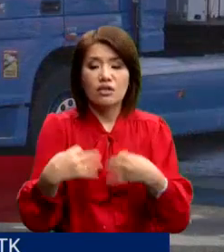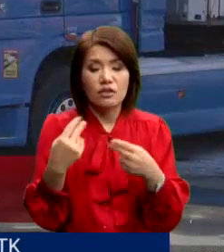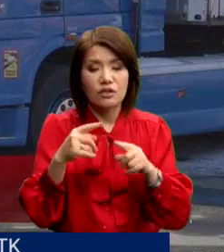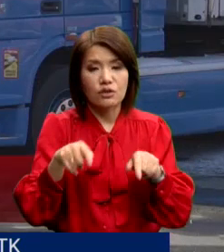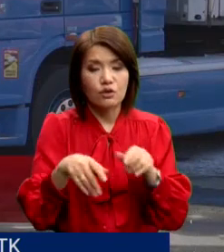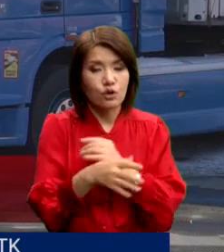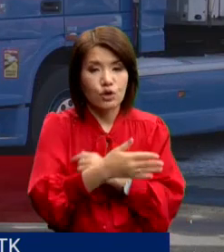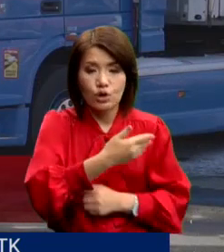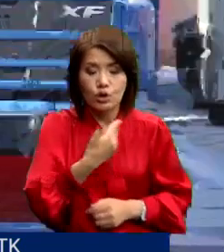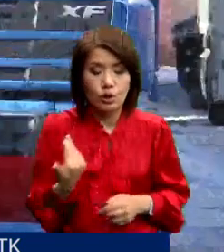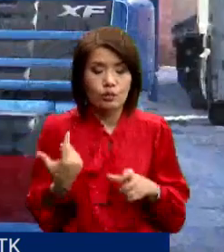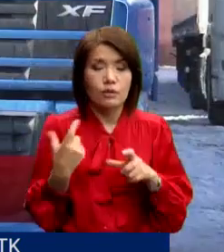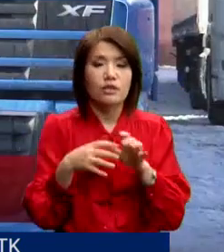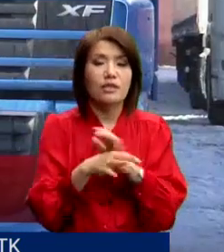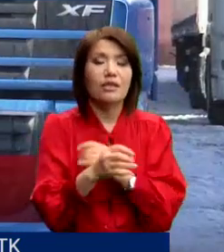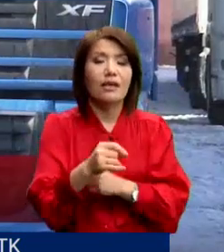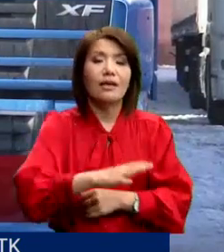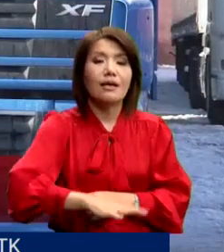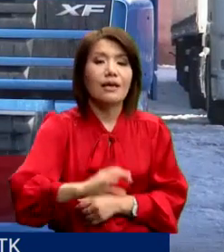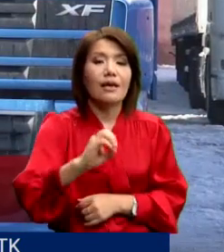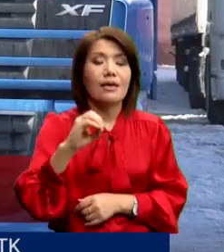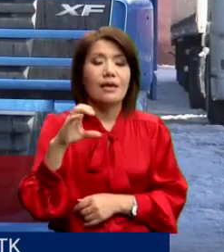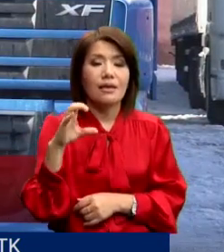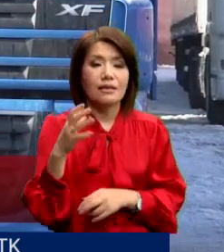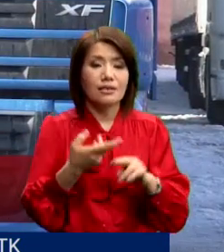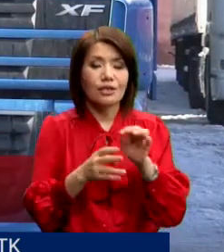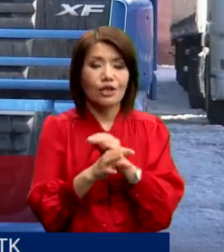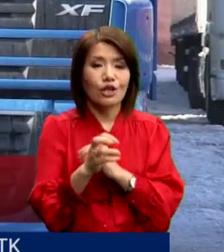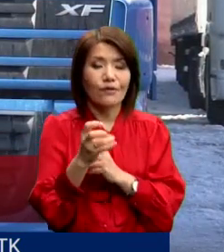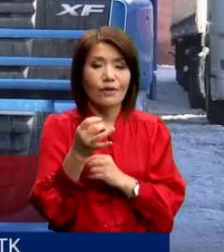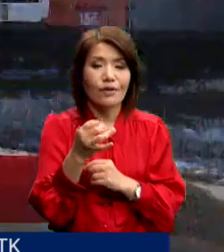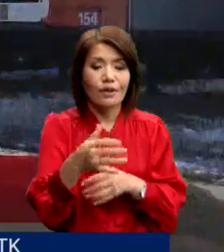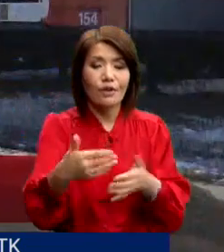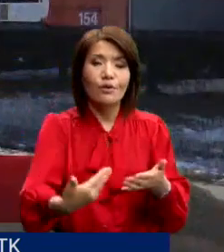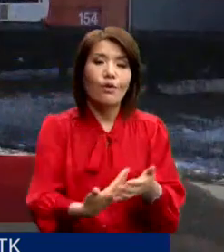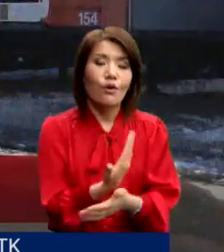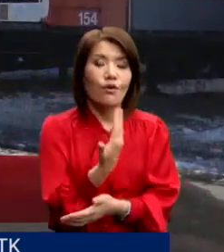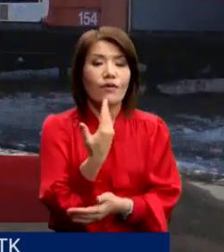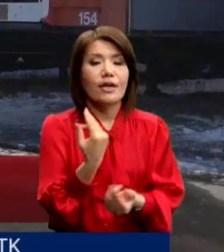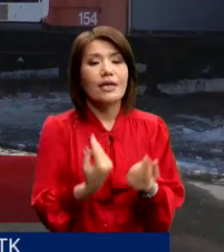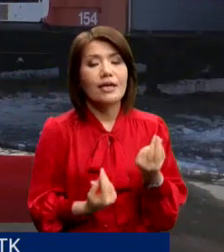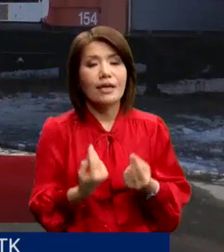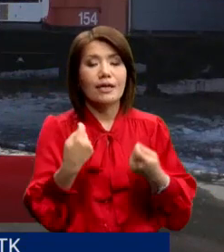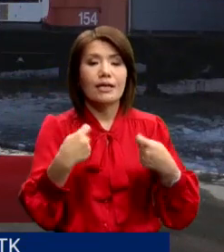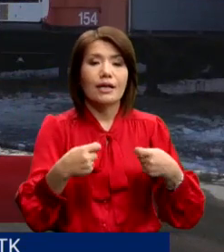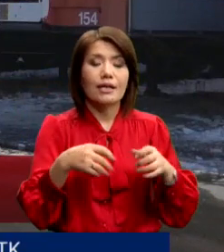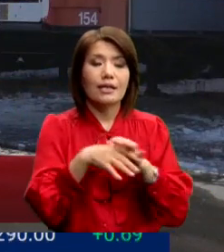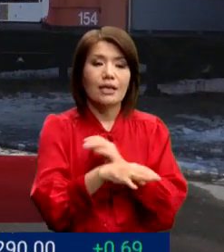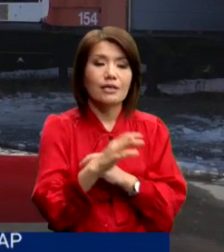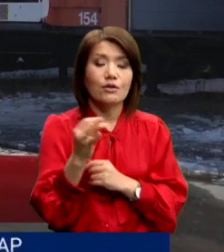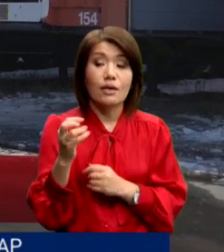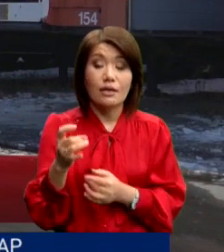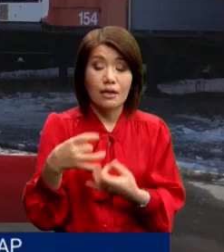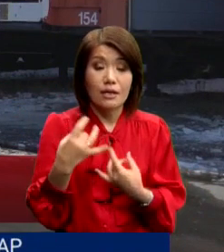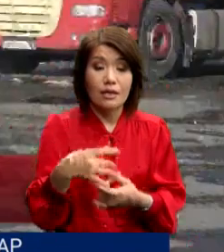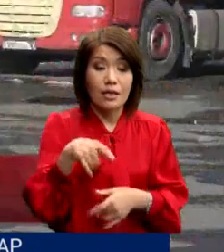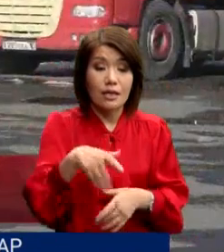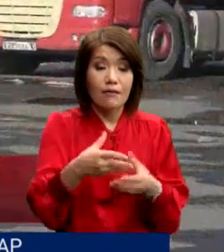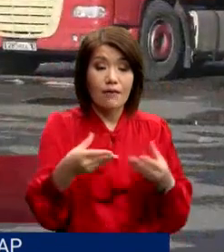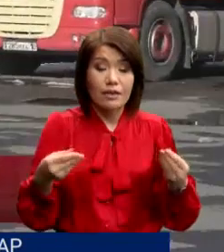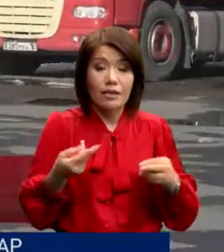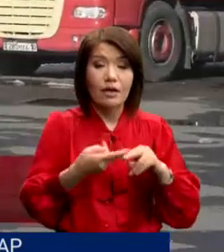въезд грузового транспорта в страны ЕС. Так называемые дозвола забирают новые игроки на рынке. Сусаренко говорит, весной этого года